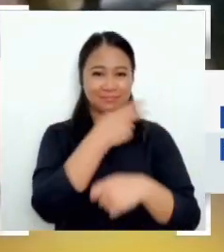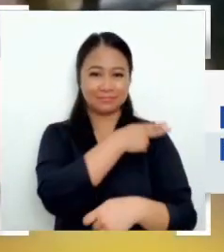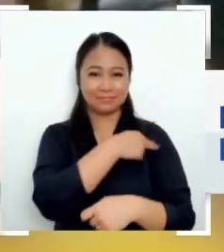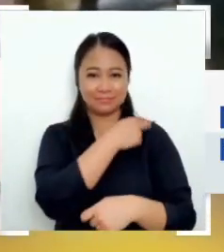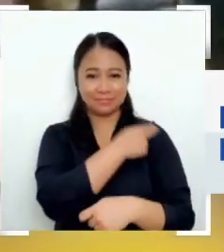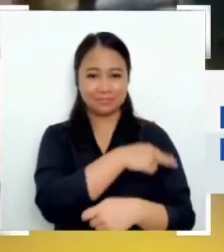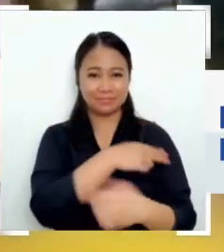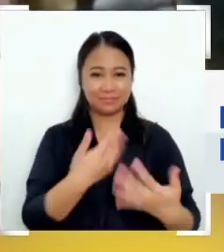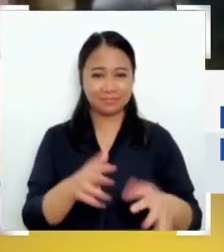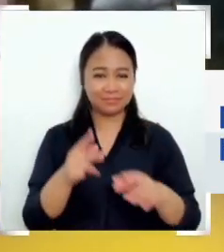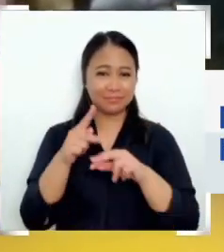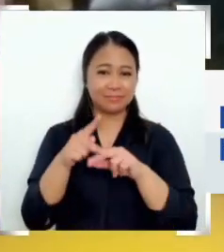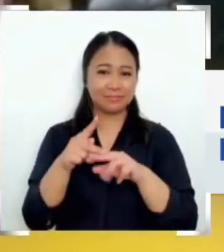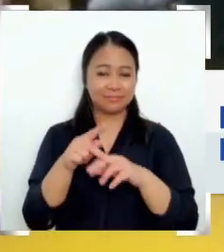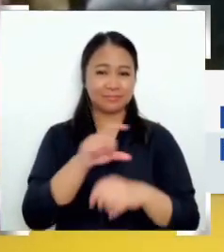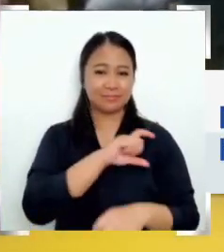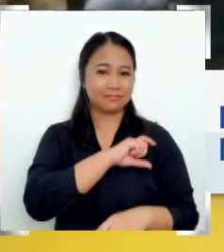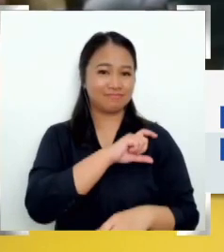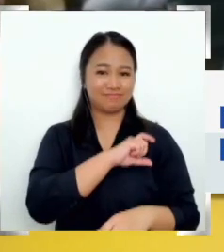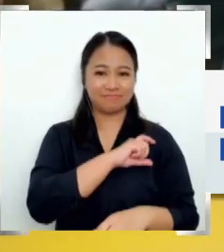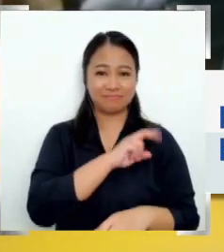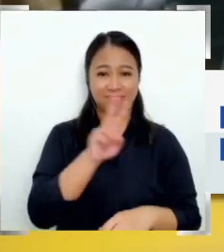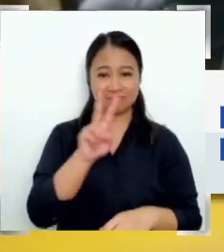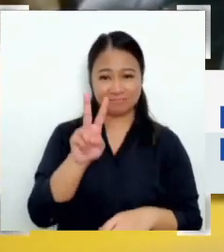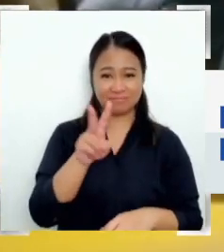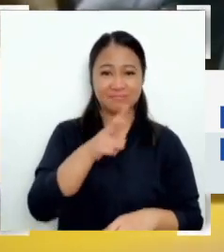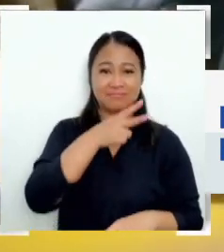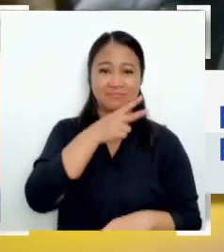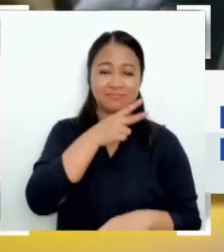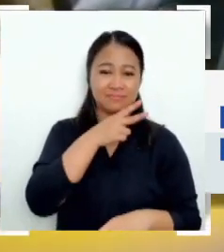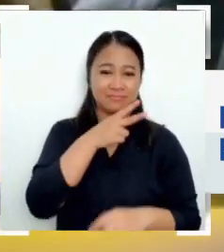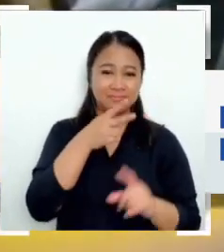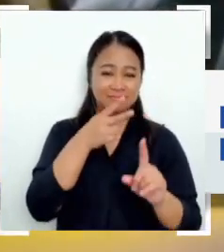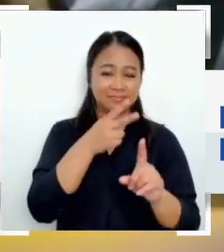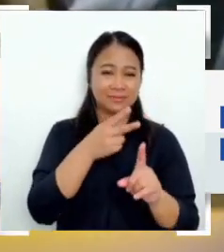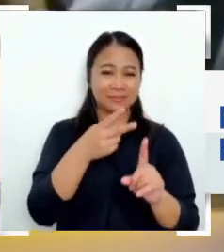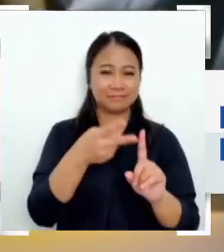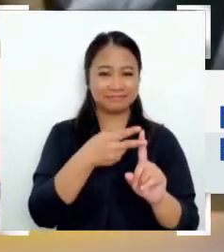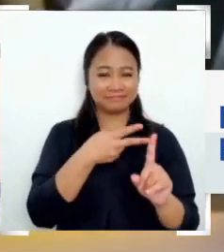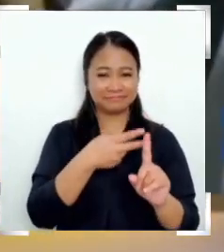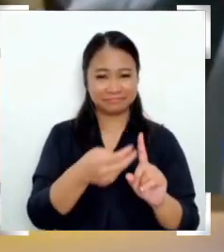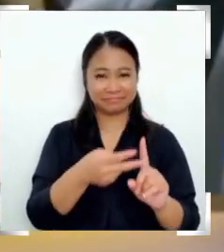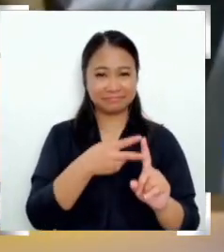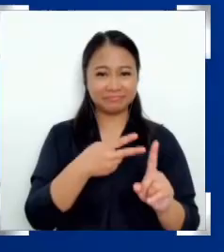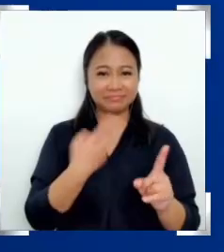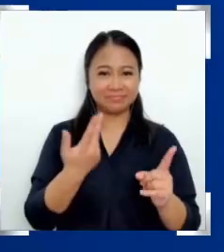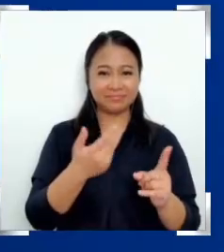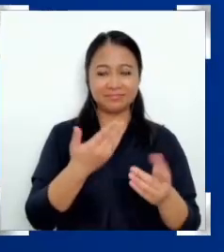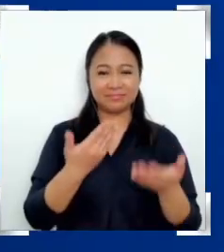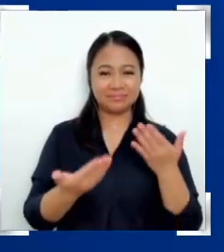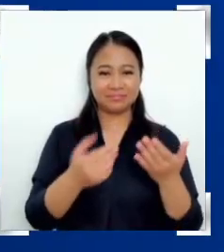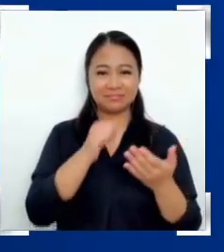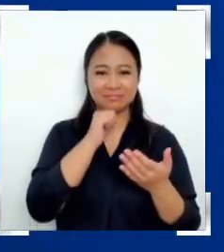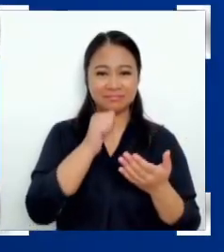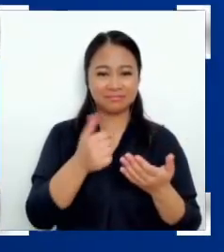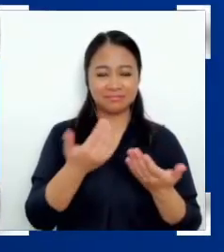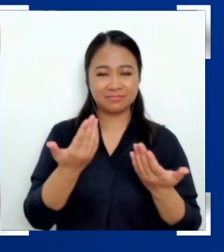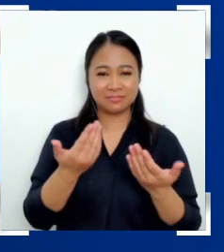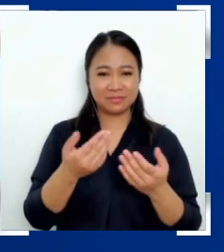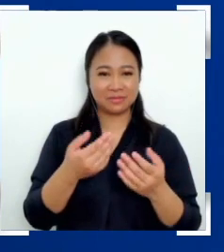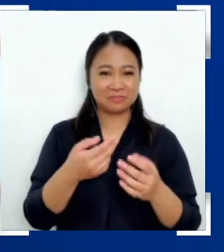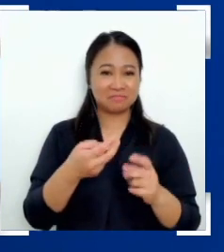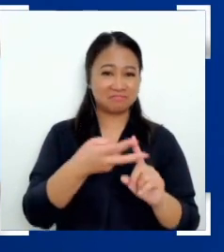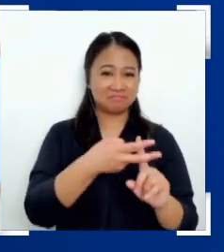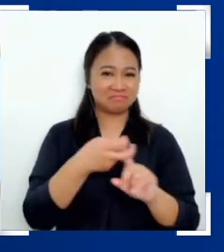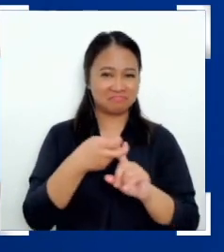hindi na raw nagpa-blatter ang dalawang biktima. Inalis na rin ng pulisya ang anggolong hinold up sila. Based na sa evaluation